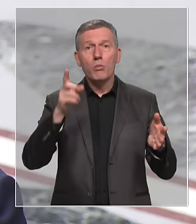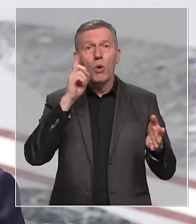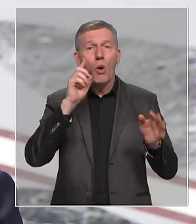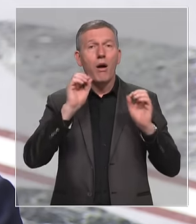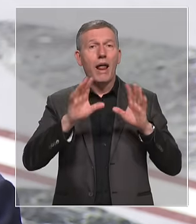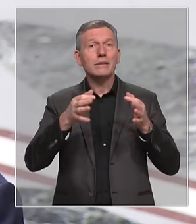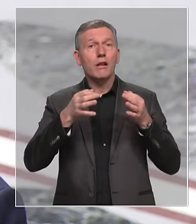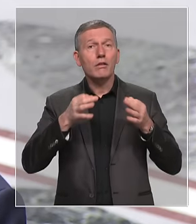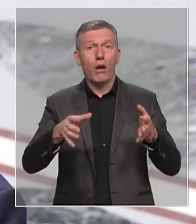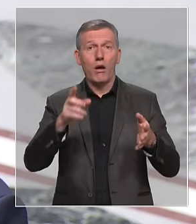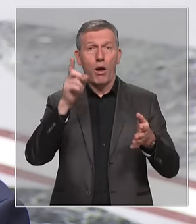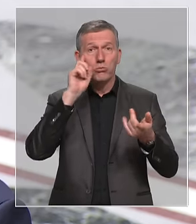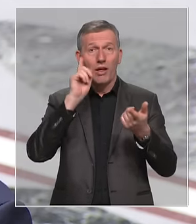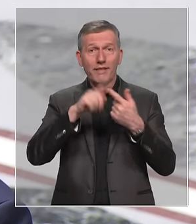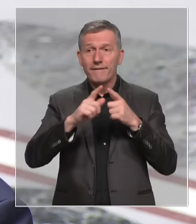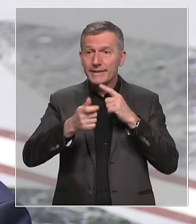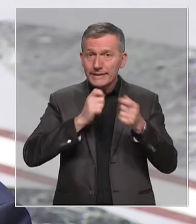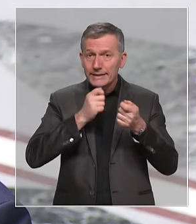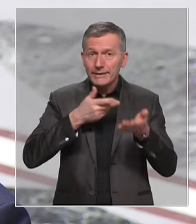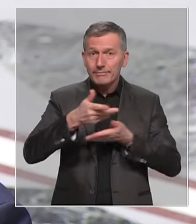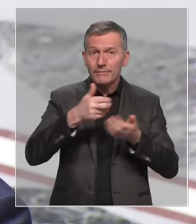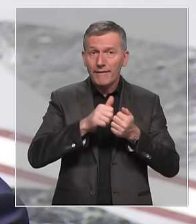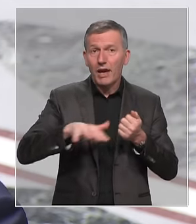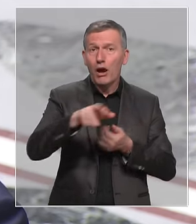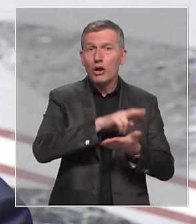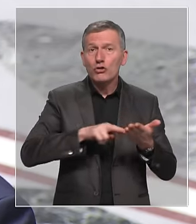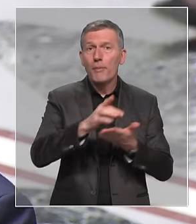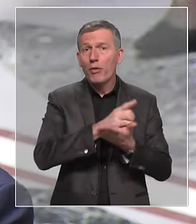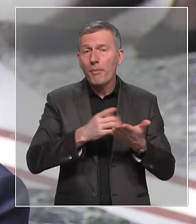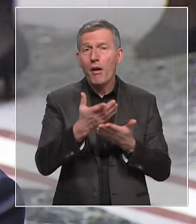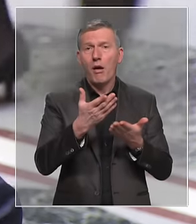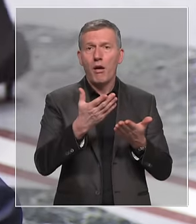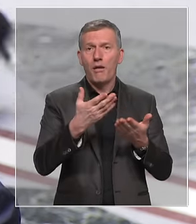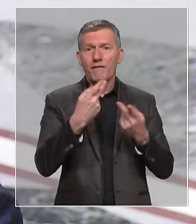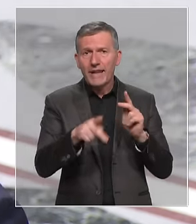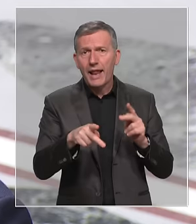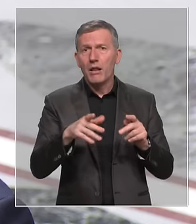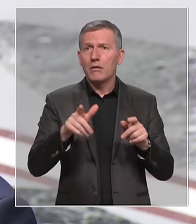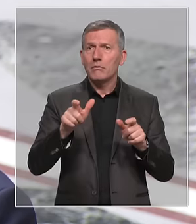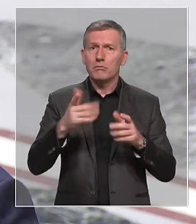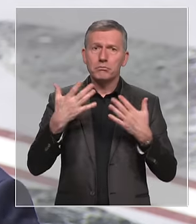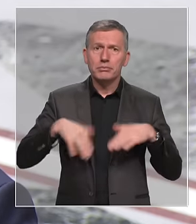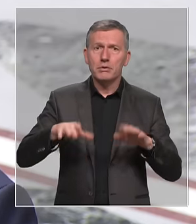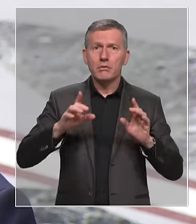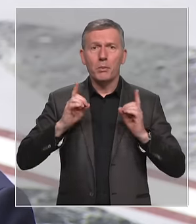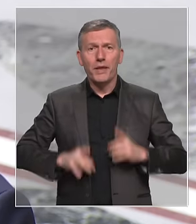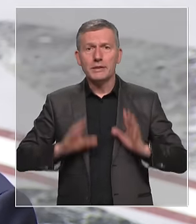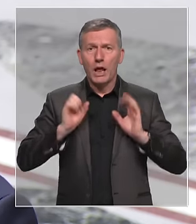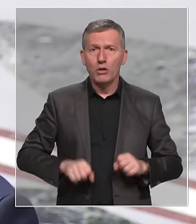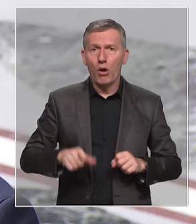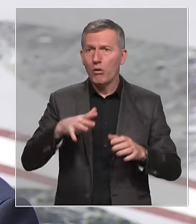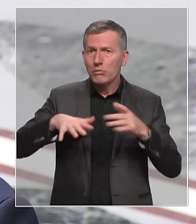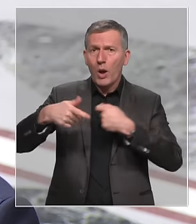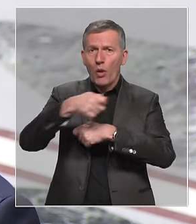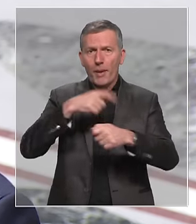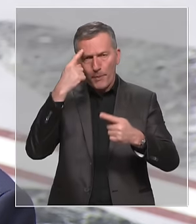temps? Précisément pour le faire dans la concertation avec les collectivités locales, les parlementaires, les milieux économiques, pour que ça se fasse dans les meilleures